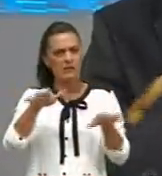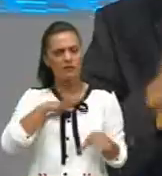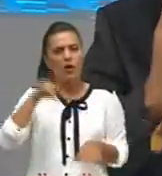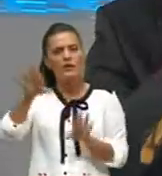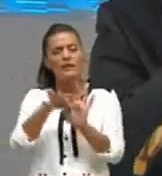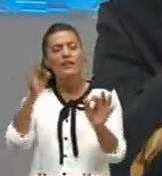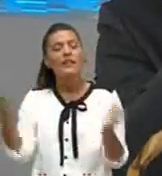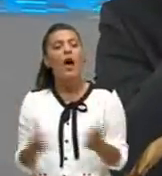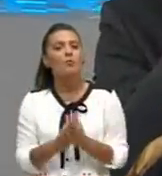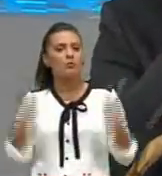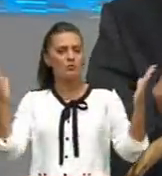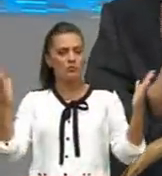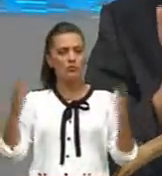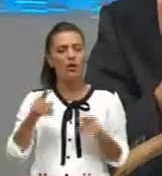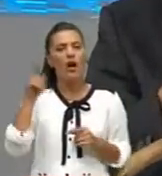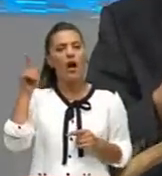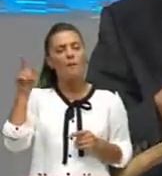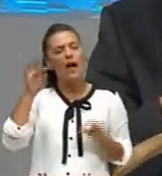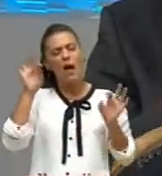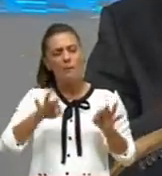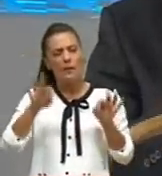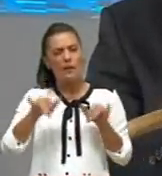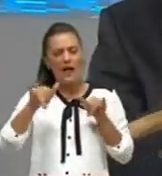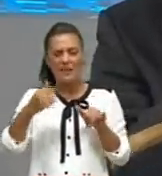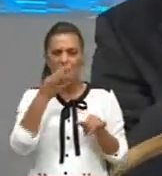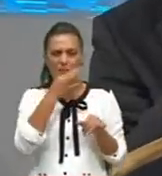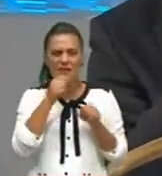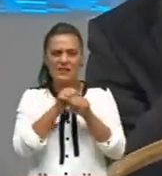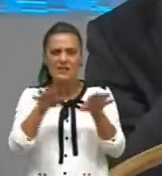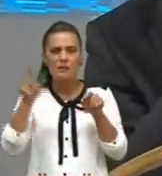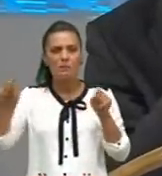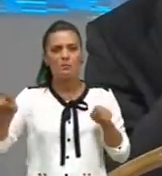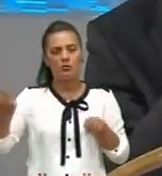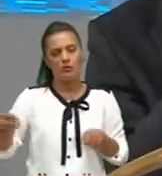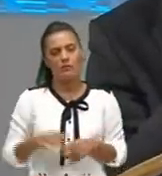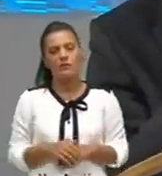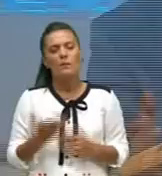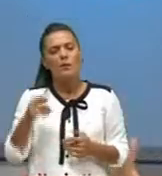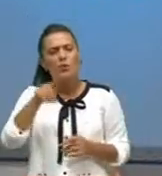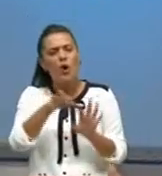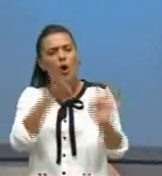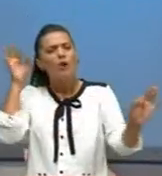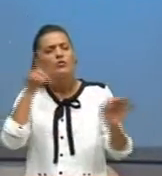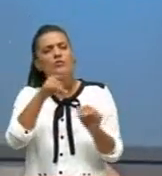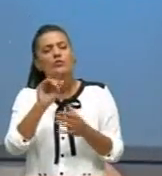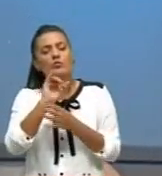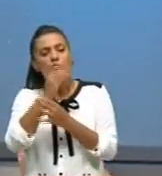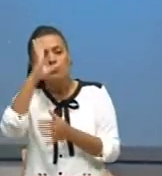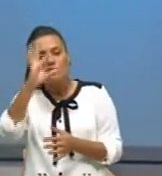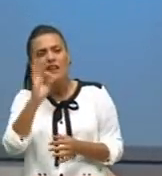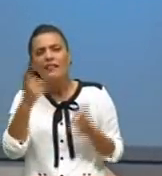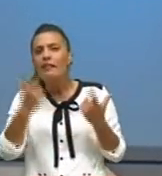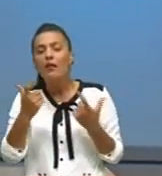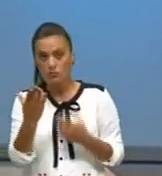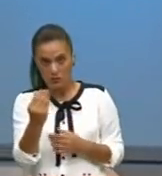Onların yayları daha büyük. Fakat hemen hemen aynı benzer bir sistemle yapılıyor. Peki bu okçu ustalar nerelerdeler? Çok